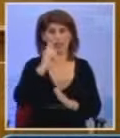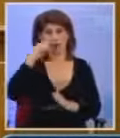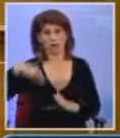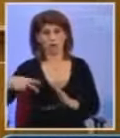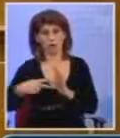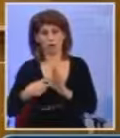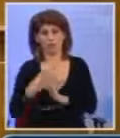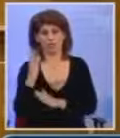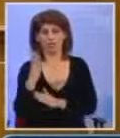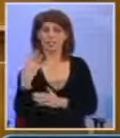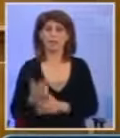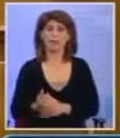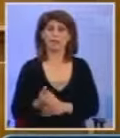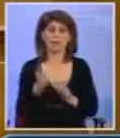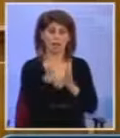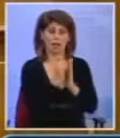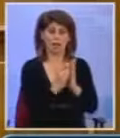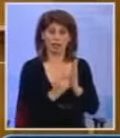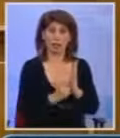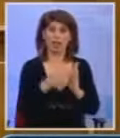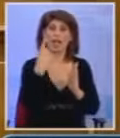2014 υπήρξαν καταγεγραμμένοι